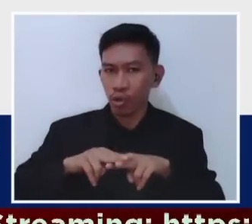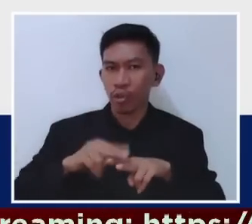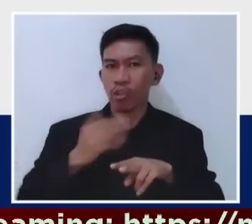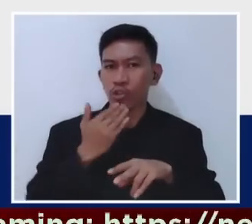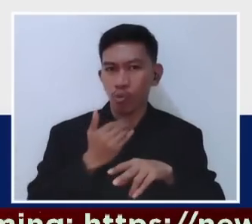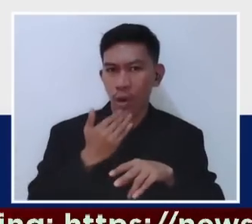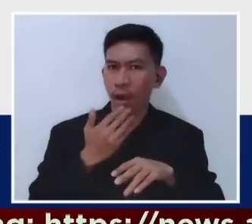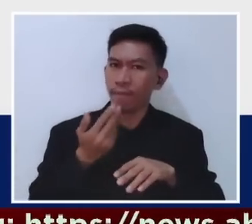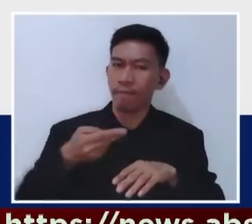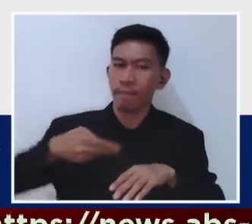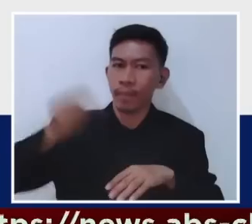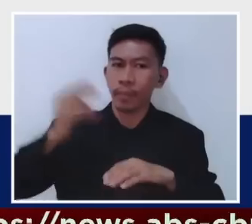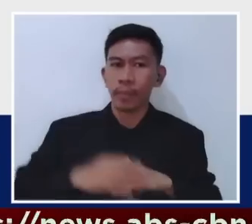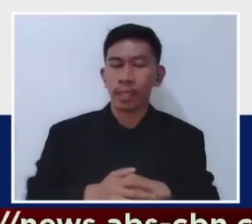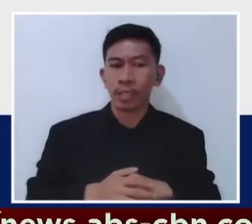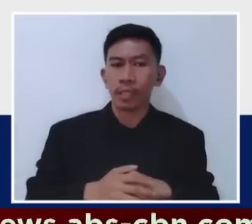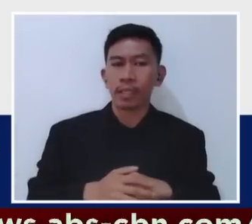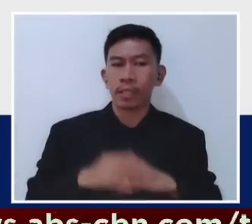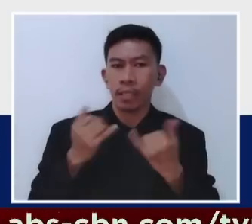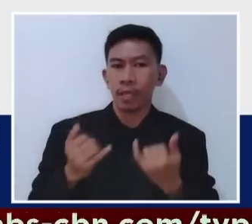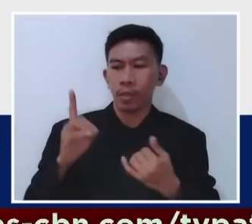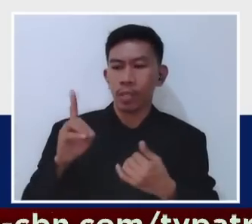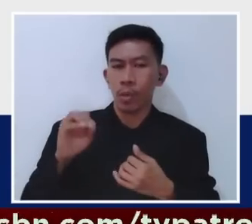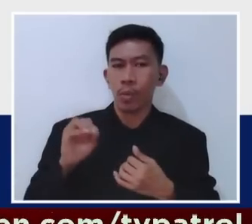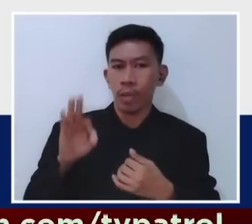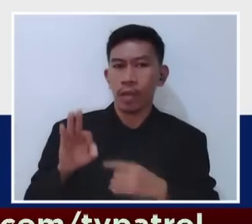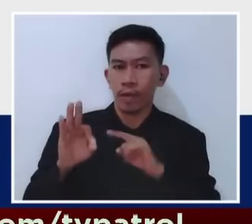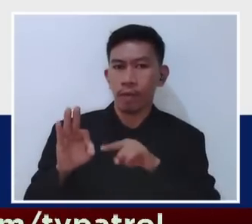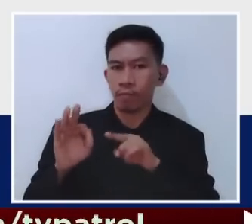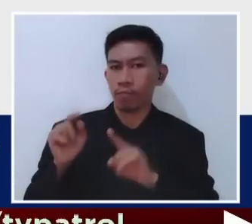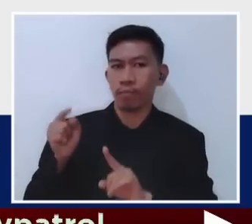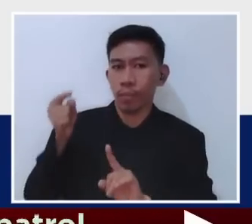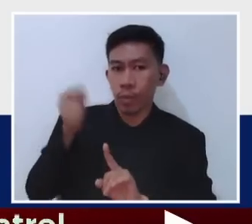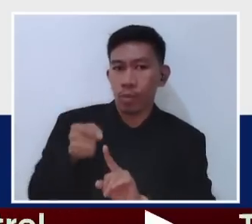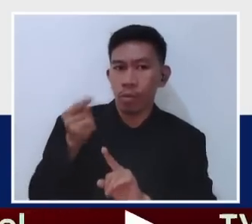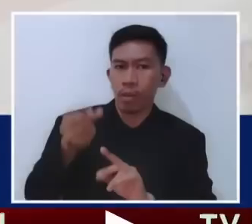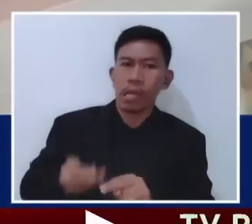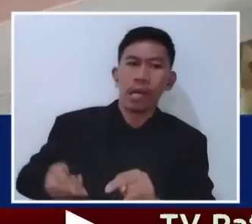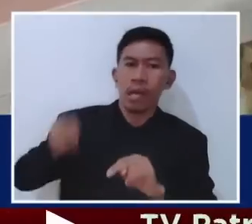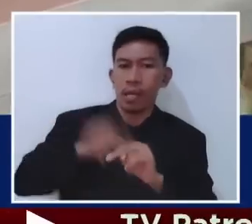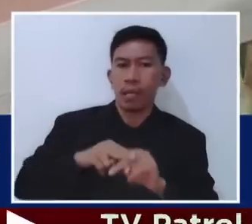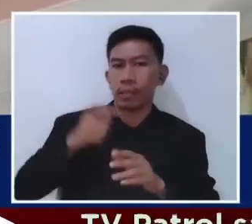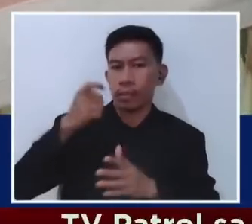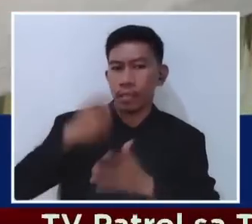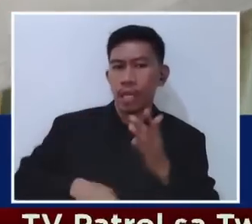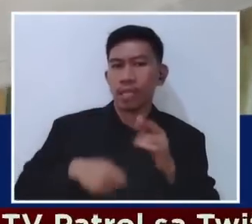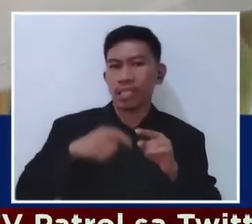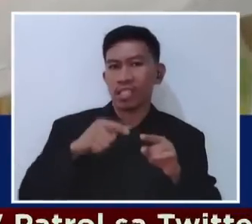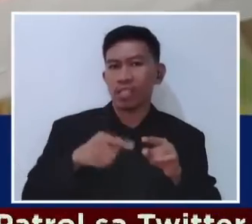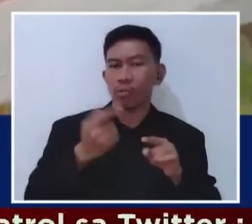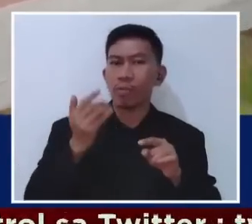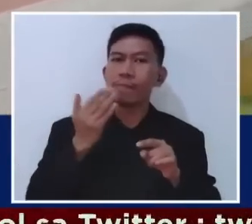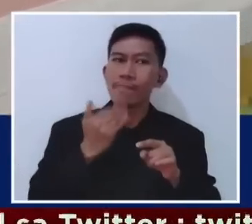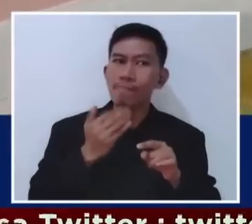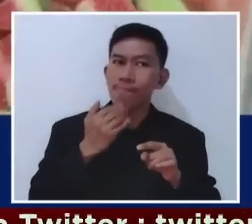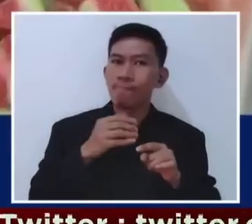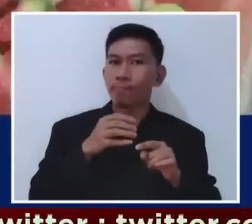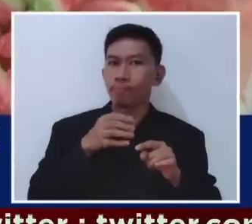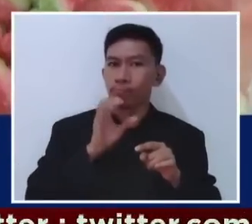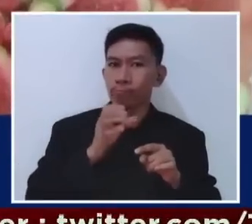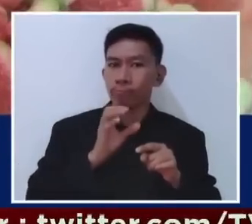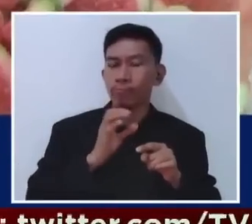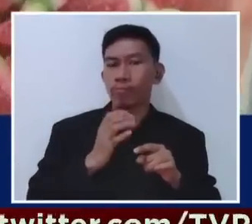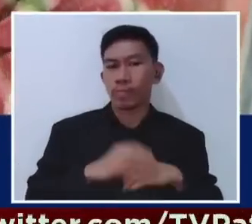pesos per liter ang buwis sa matatamis na inumin sa ilalim ng train law. Kung mangyayari ito, aabot umano